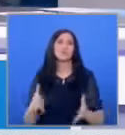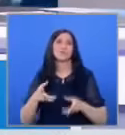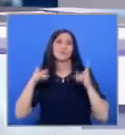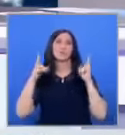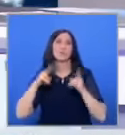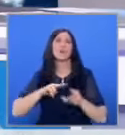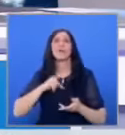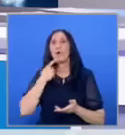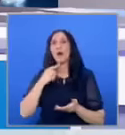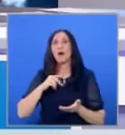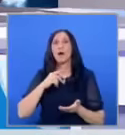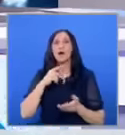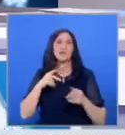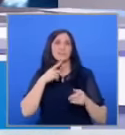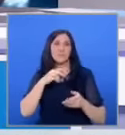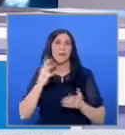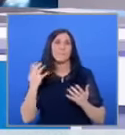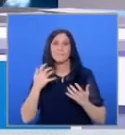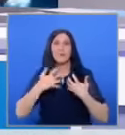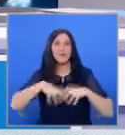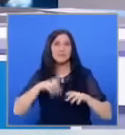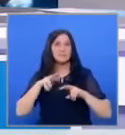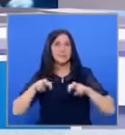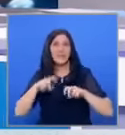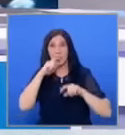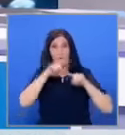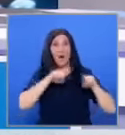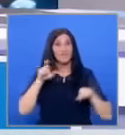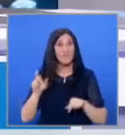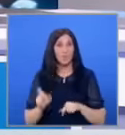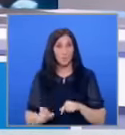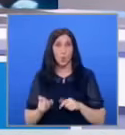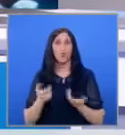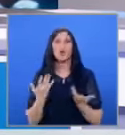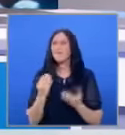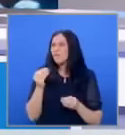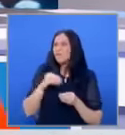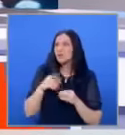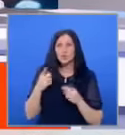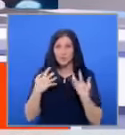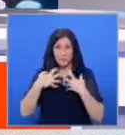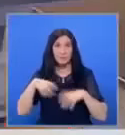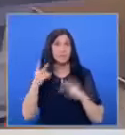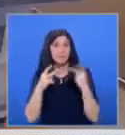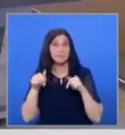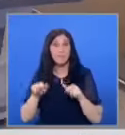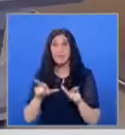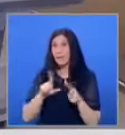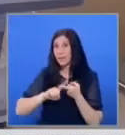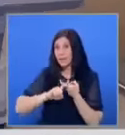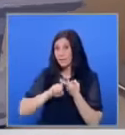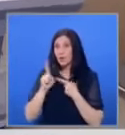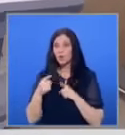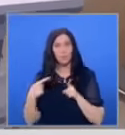разследване на главния прокурор в парламента днес? И какво всъщност включва този механизъм? Това ще разберем сега от Милена Кирова,